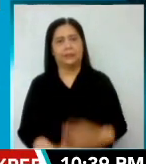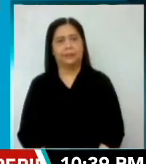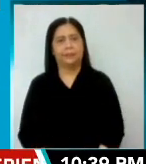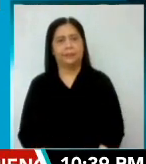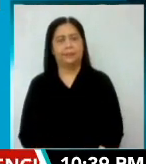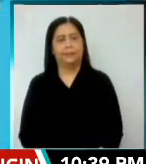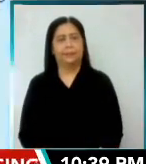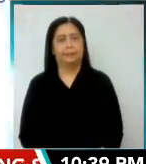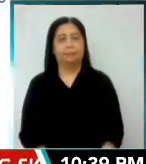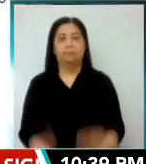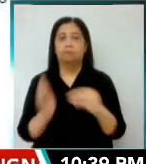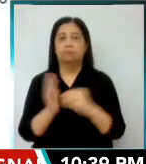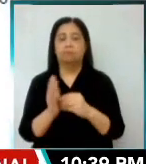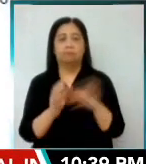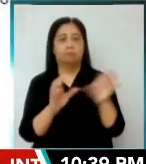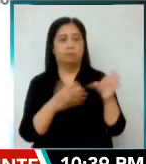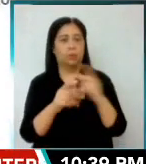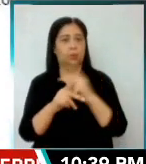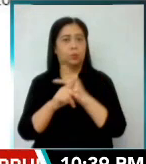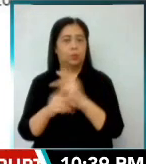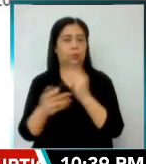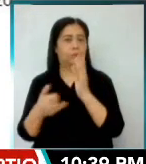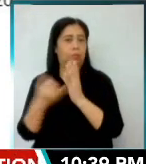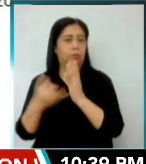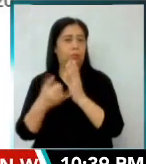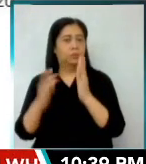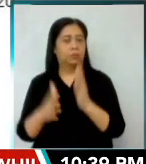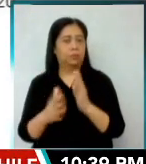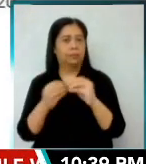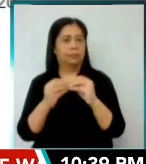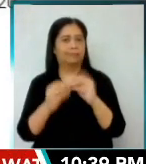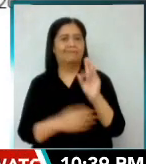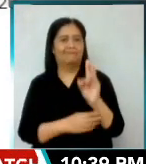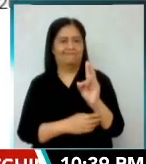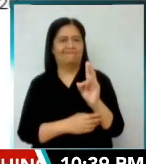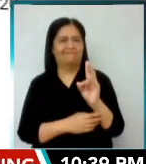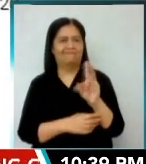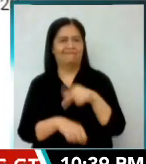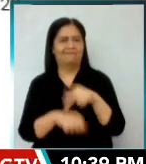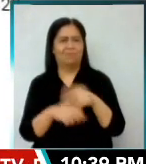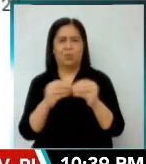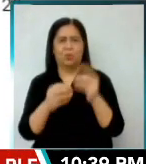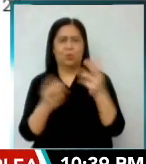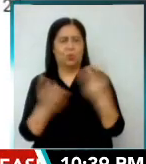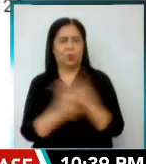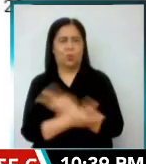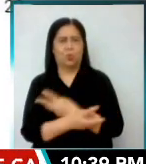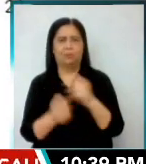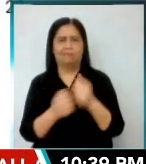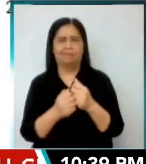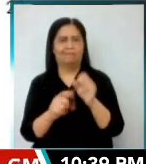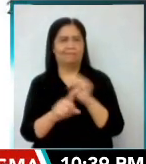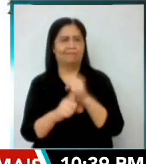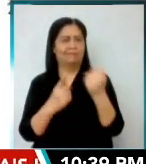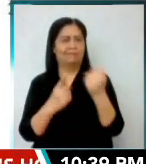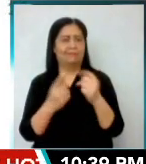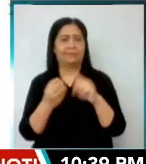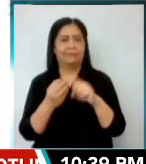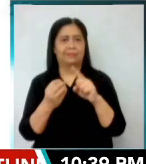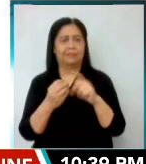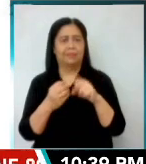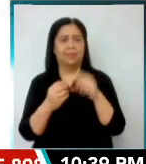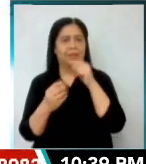ng Committee to Protect Journalists, number 7 ng Pilipinas sa pinakamalubhang estado pagdating sa unsolved killing